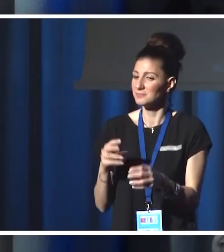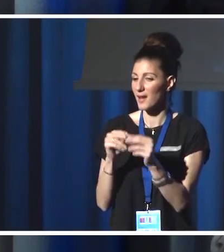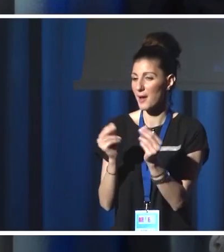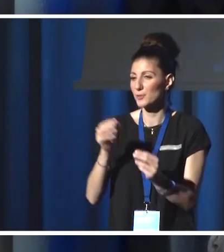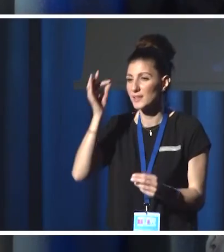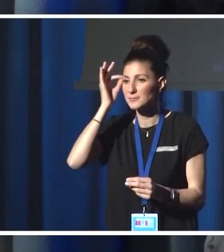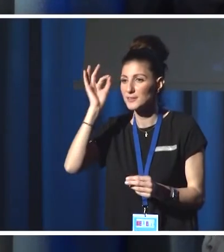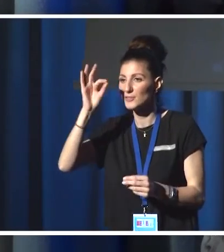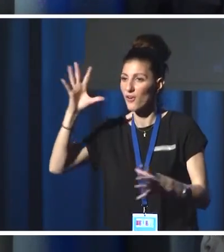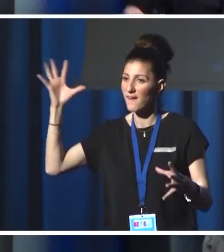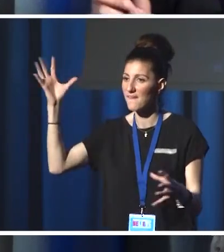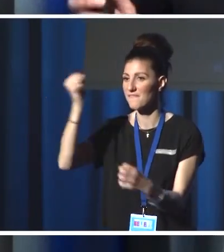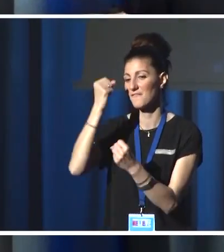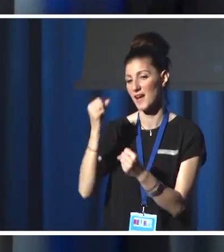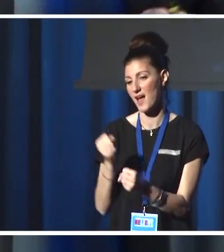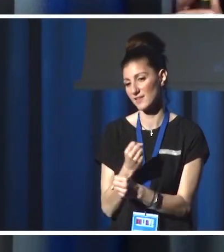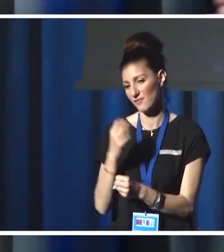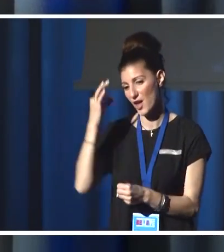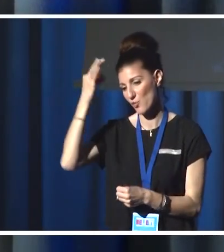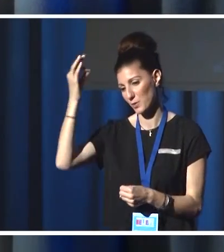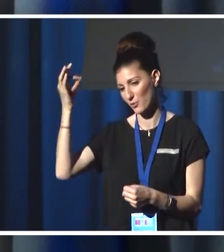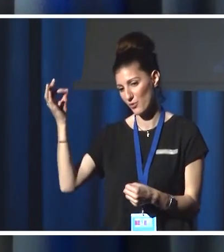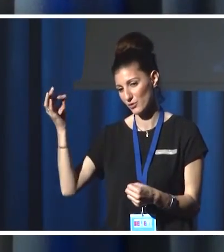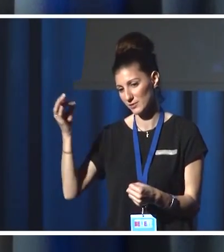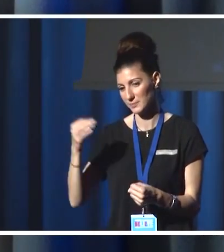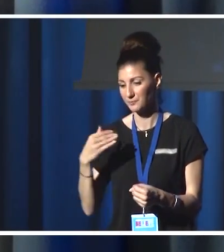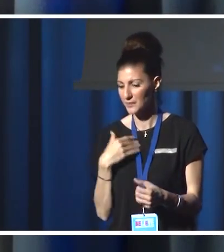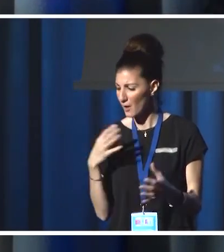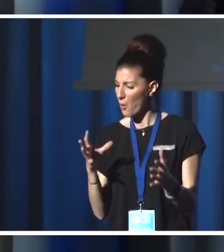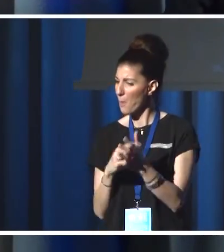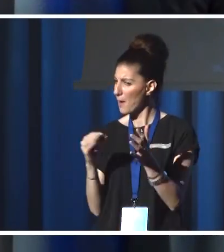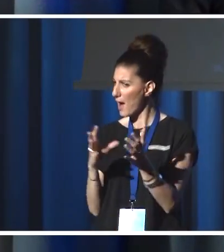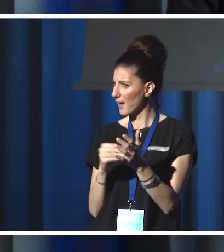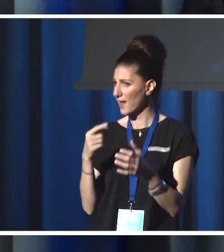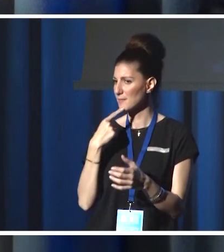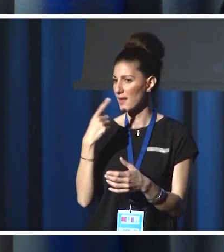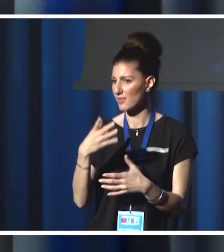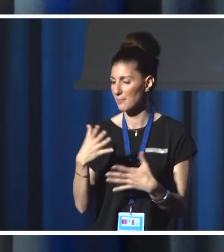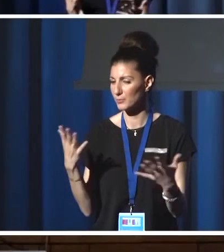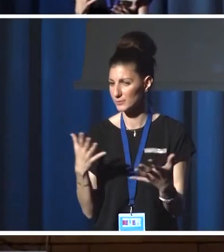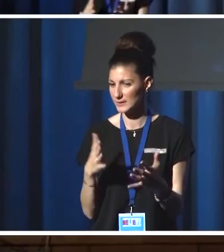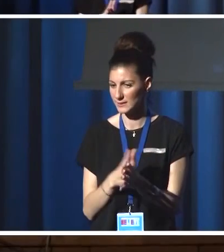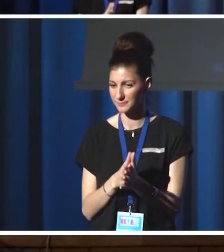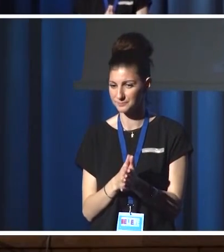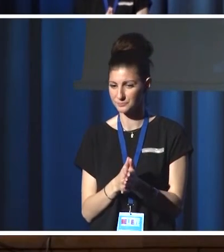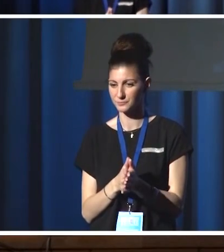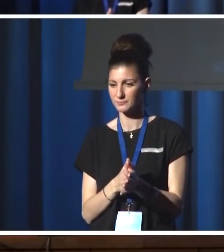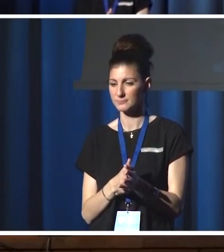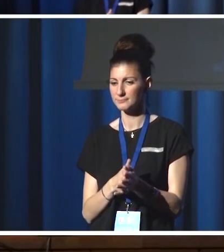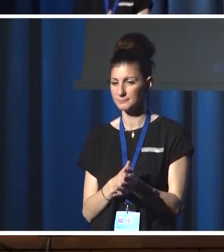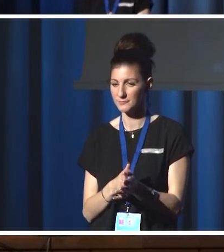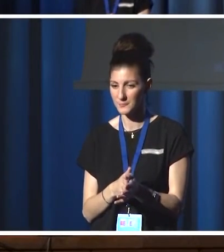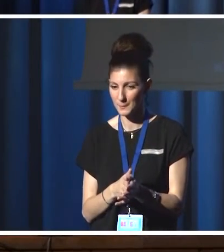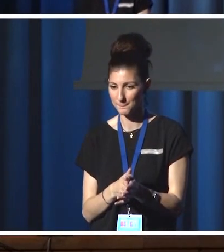ναυτικό κόσμο που είναι πιο κατανοητό από όλους δεν θα πρέπει